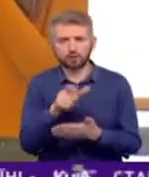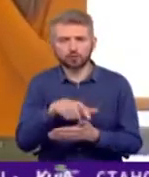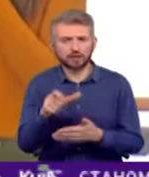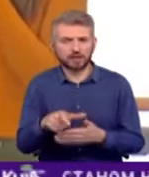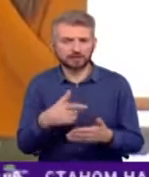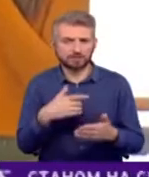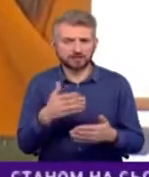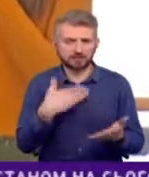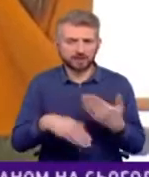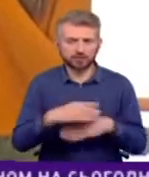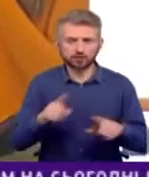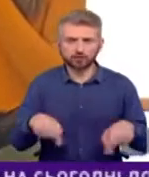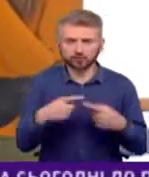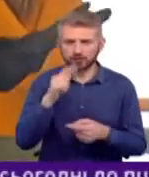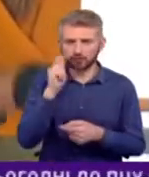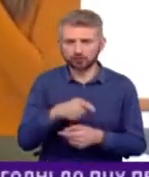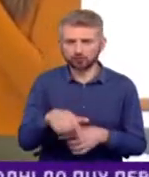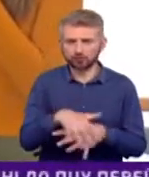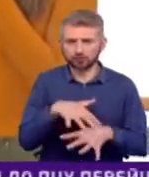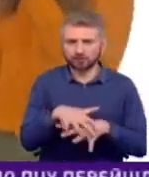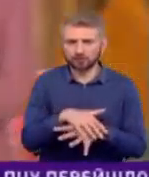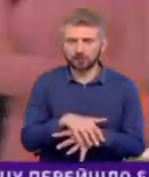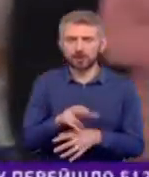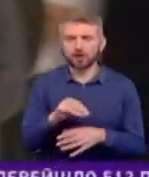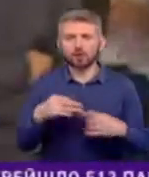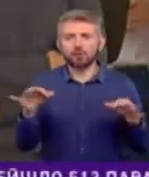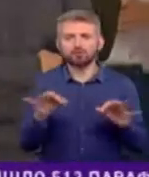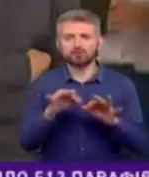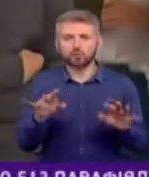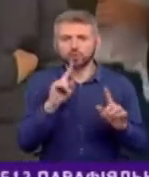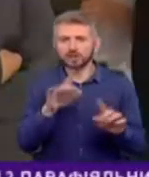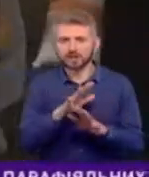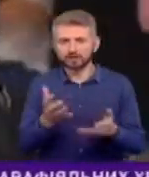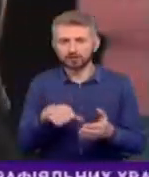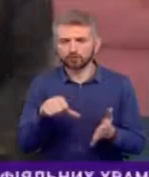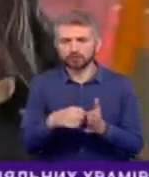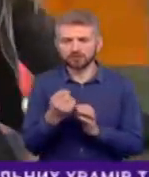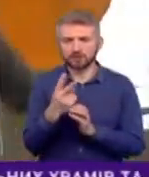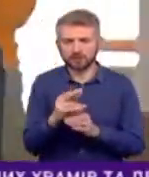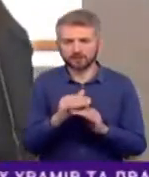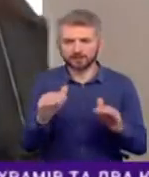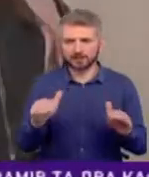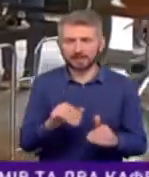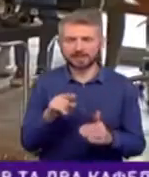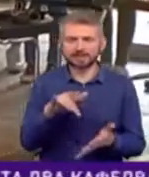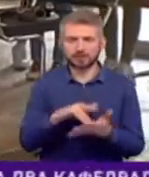що формується в українському суспільстві. У мюзиклі також візьмуть участь 12 вихованців Центру